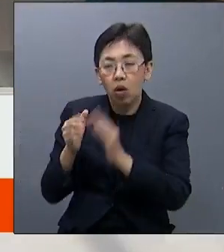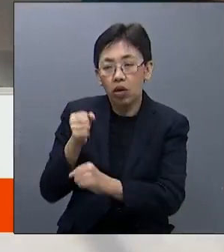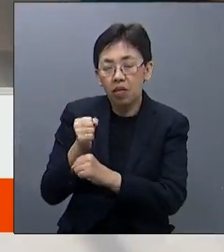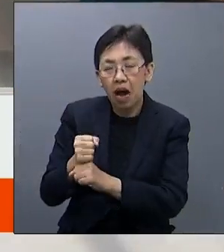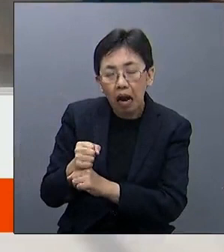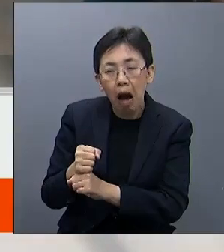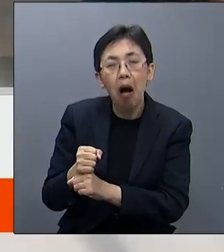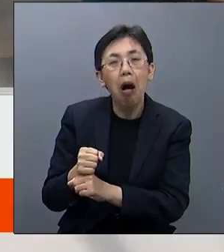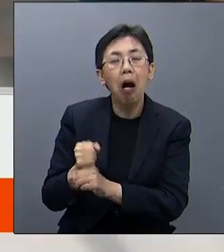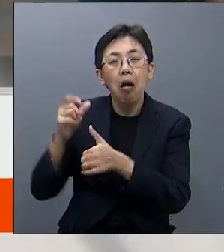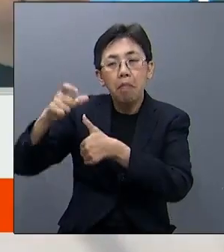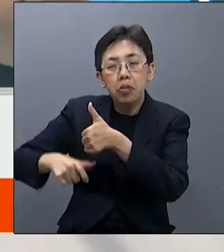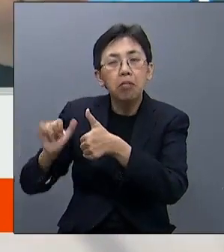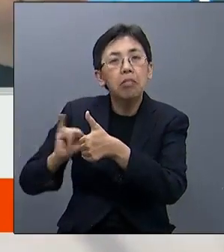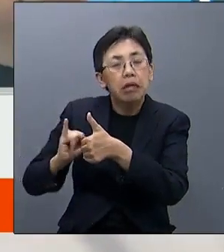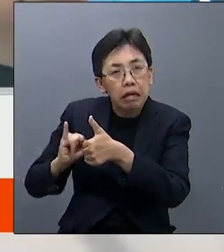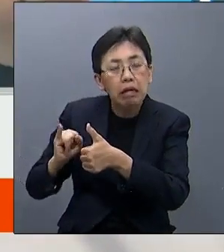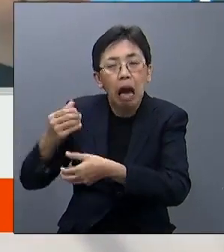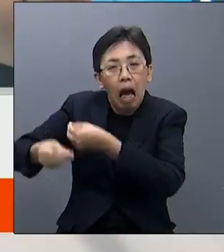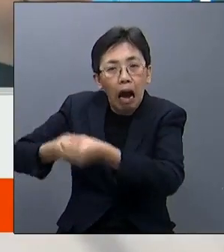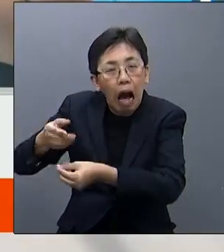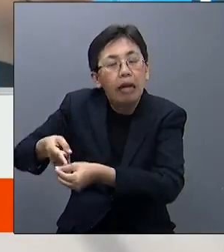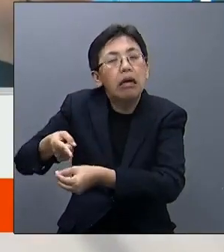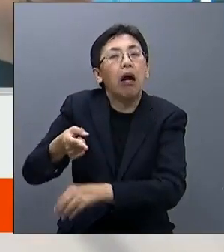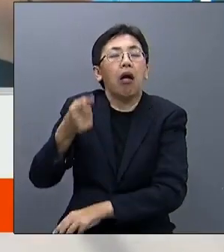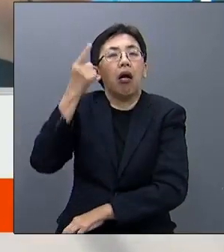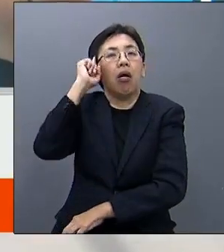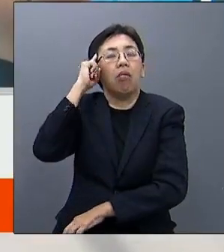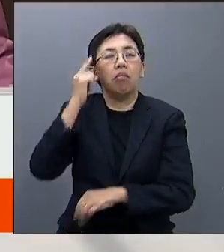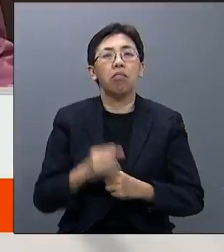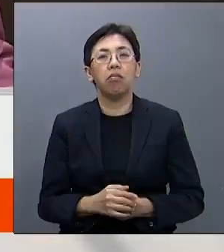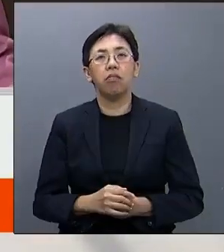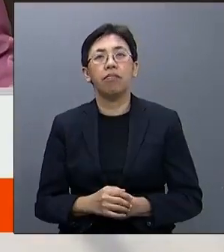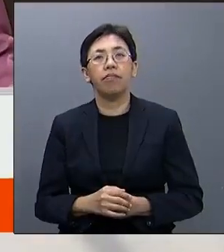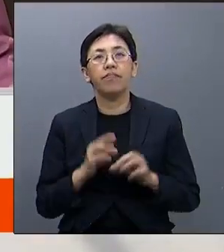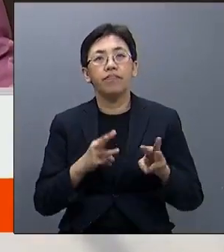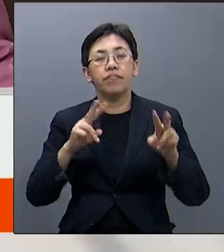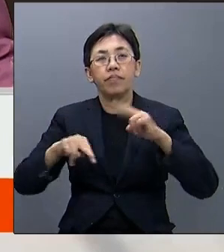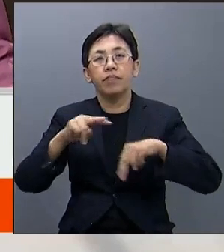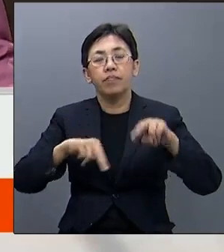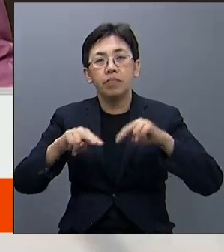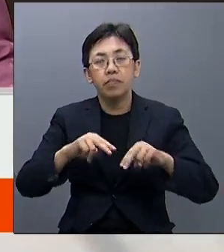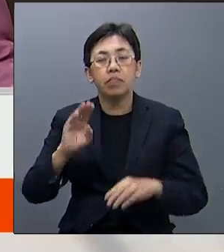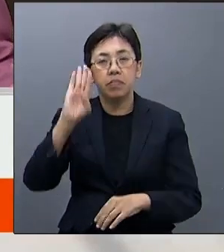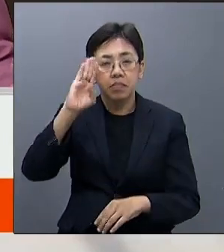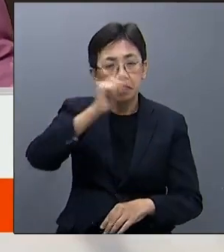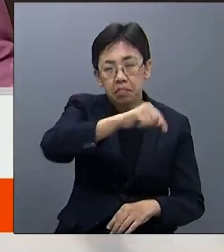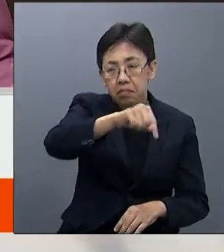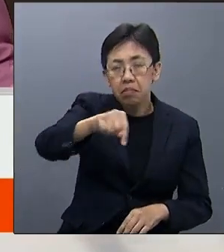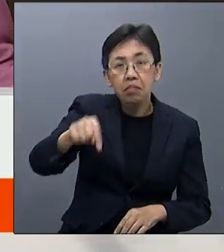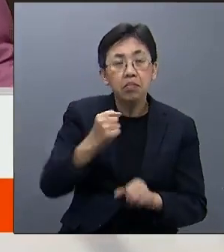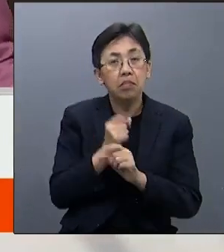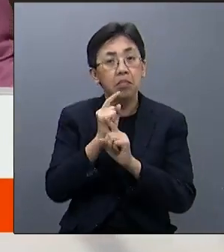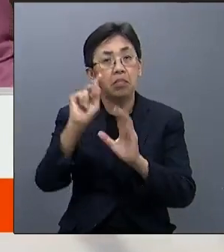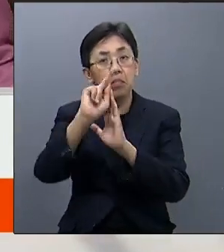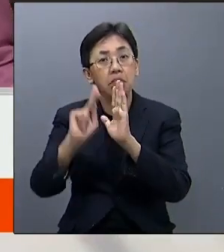วเช่นนี ้แต่ทีนี้ท่านเลขาคะ นั่นเนี่ยแหละ ค่ะค่ะและทีนี้เนี่ยการเข้าไปตรวจสอบว่าแต่ละบริษัทเนี่ยได้ยึดตามพรบ